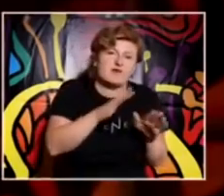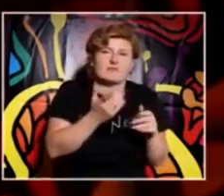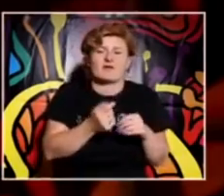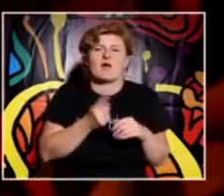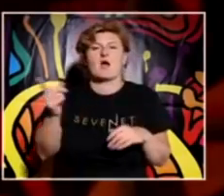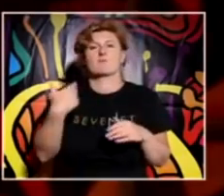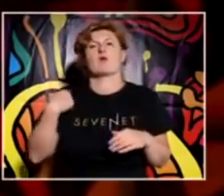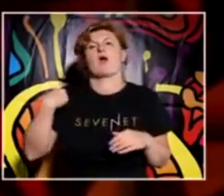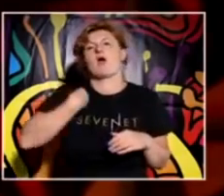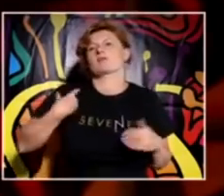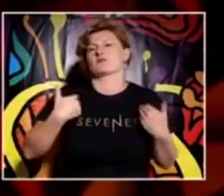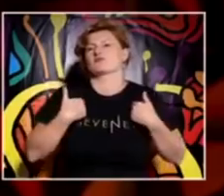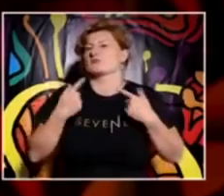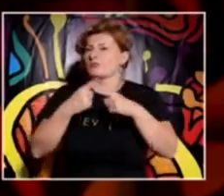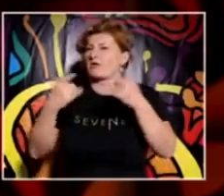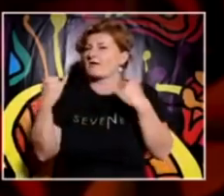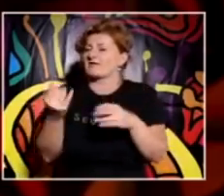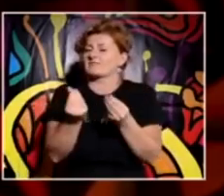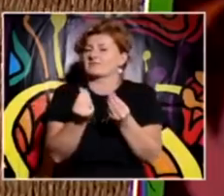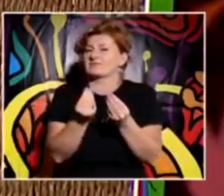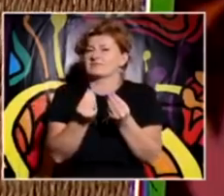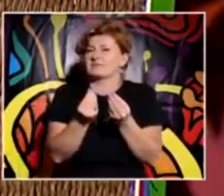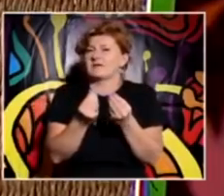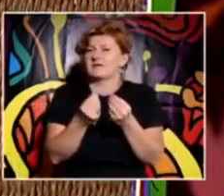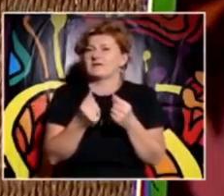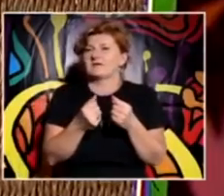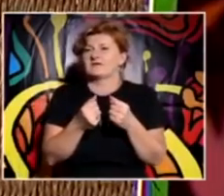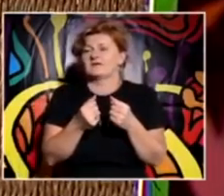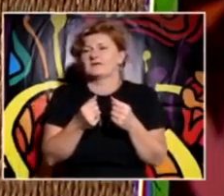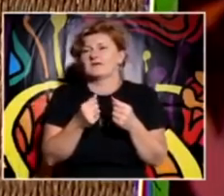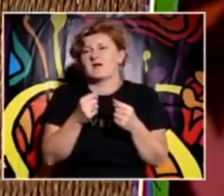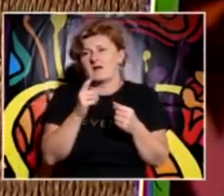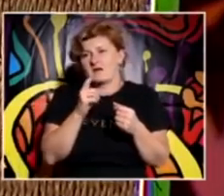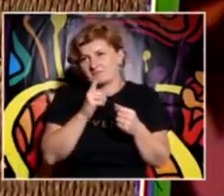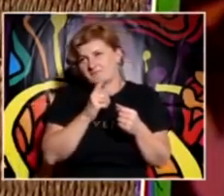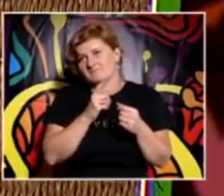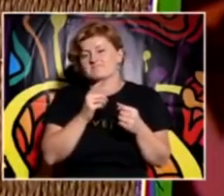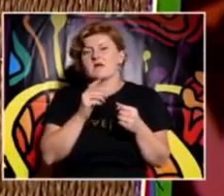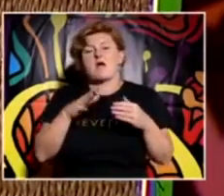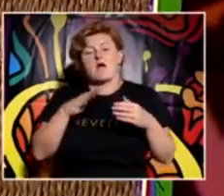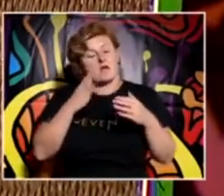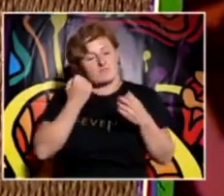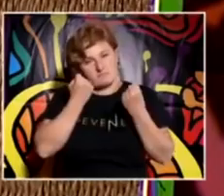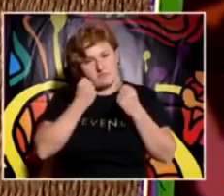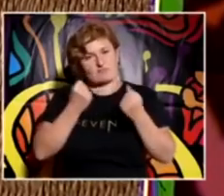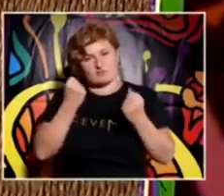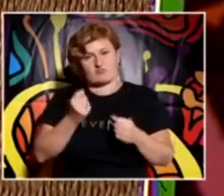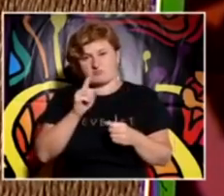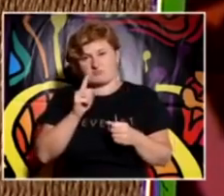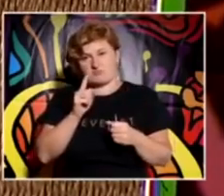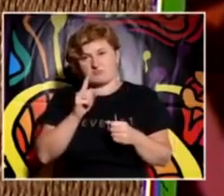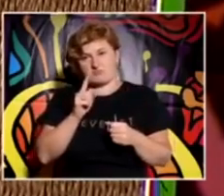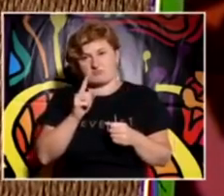żyłaś w Londynie, prawda? Tak. Trochę inne ceny. Ale da się odłożyć. Bardzo ciężko, powiem szczerze. Nie.